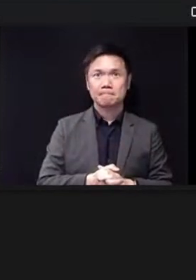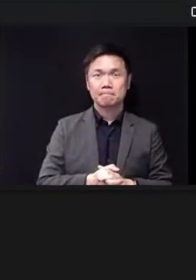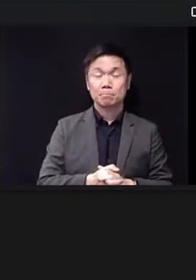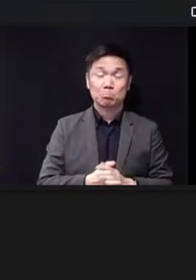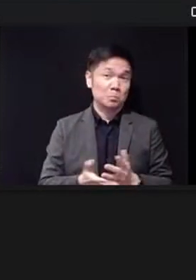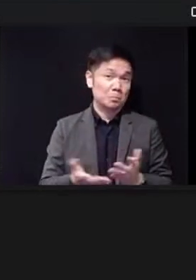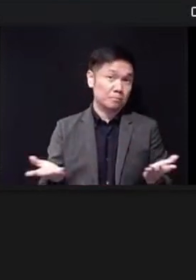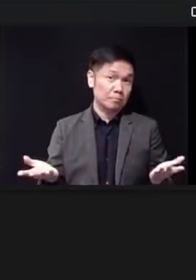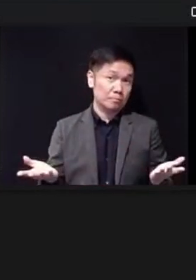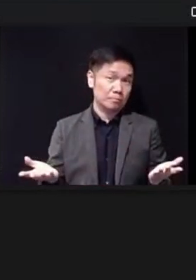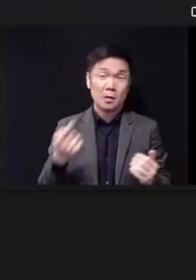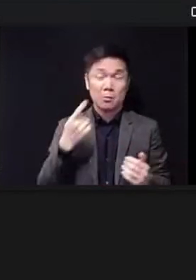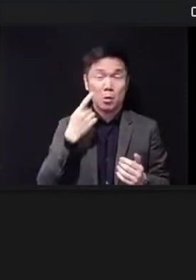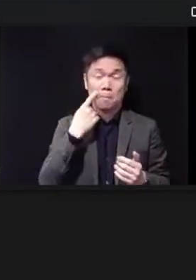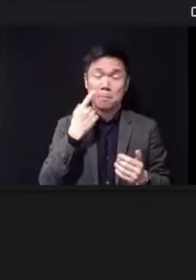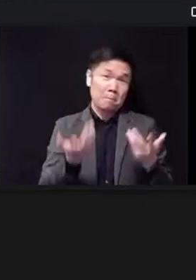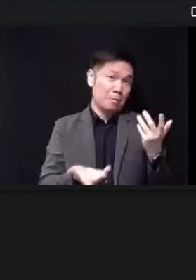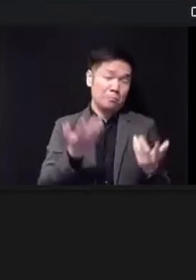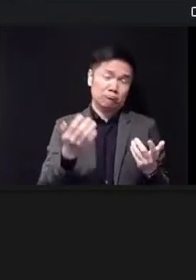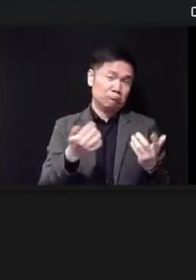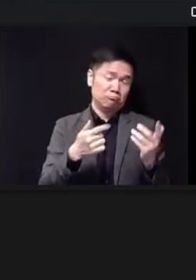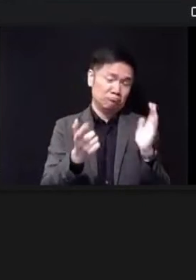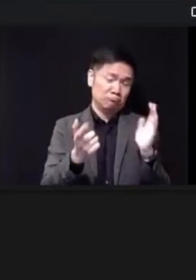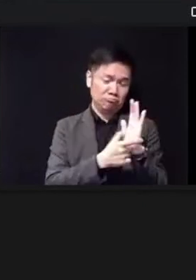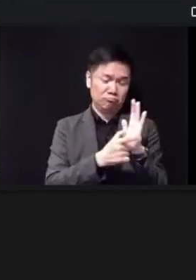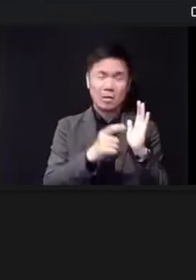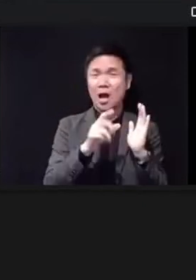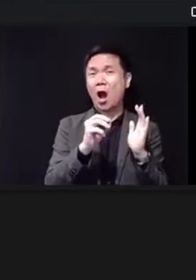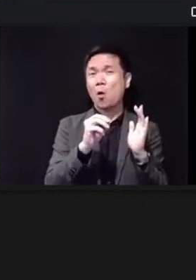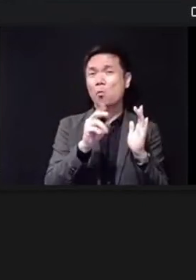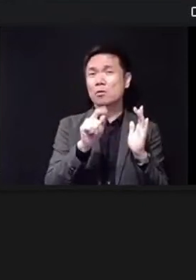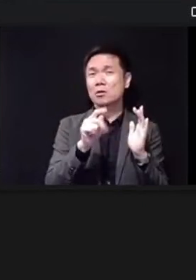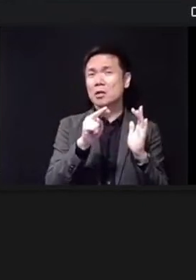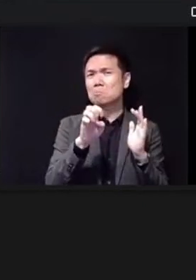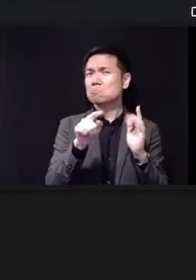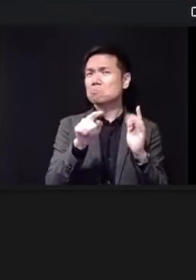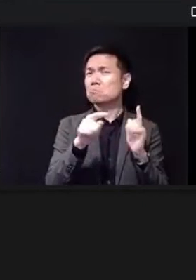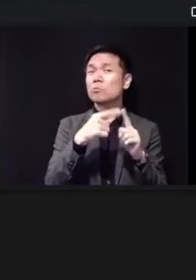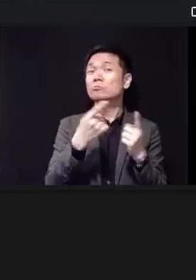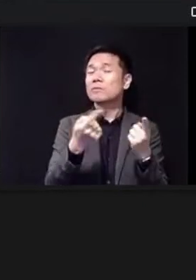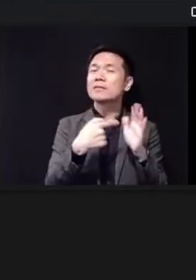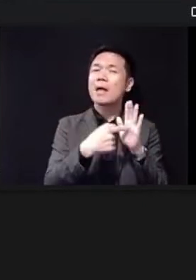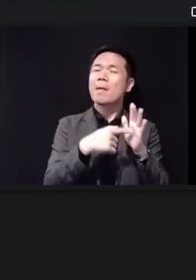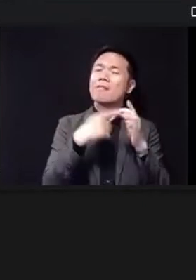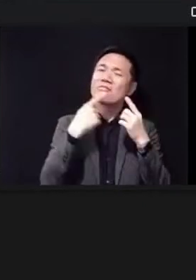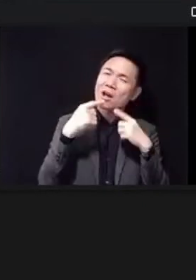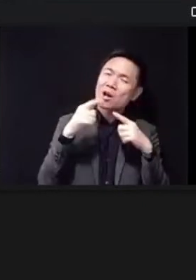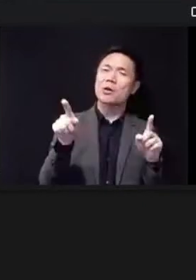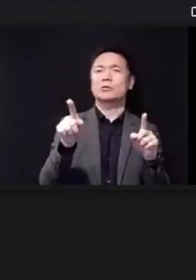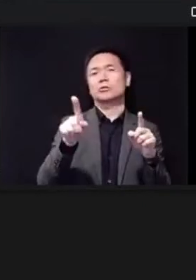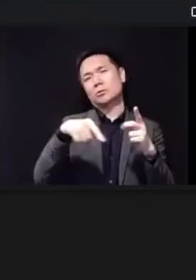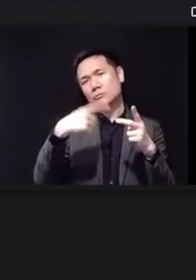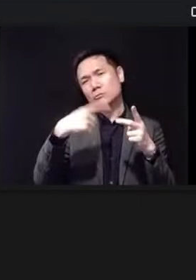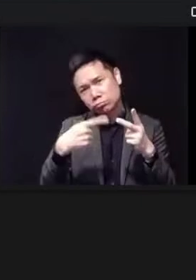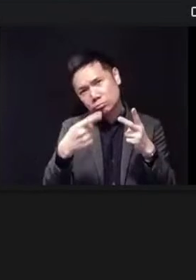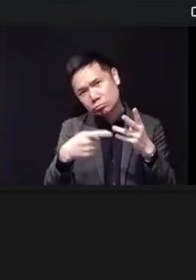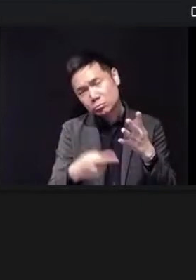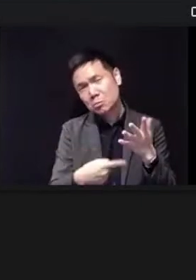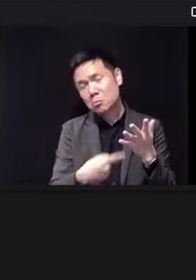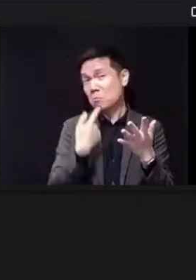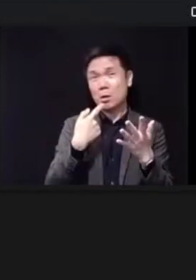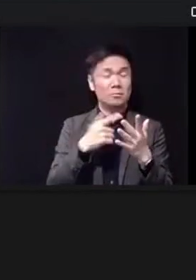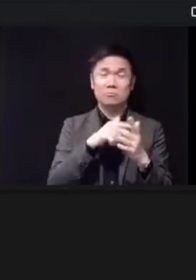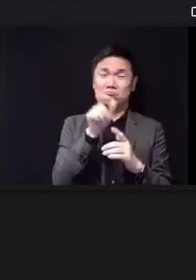или еще чего-то, что нам очень сложно сейчас в 2023 году предвосхитить или предположить, мне представляется, нам не получится